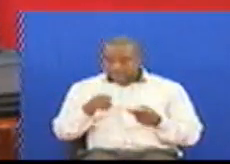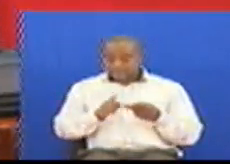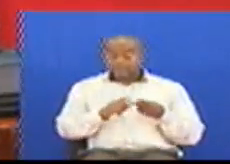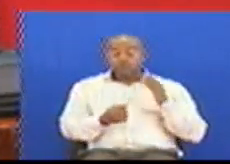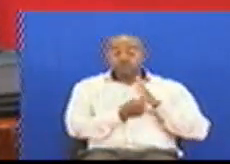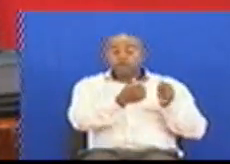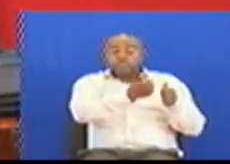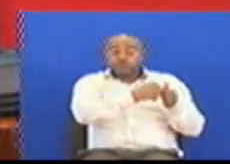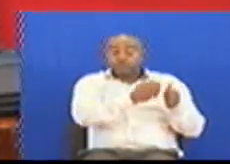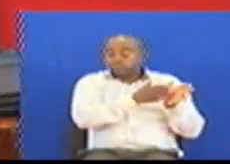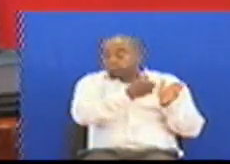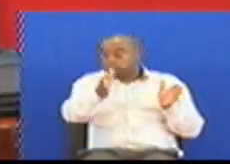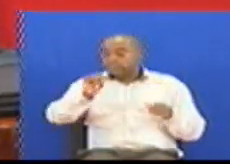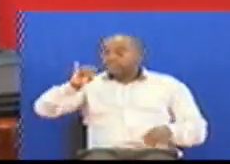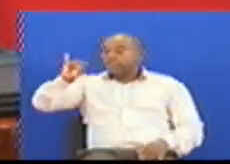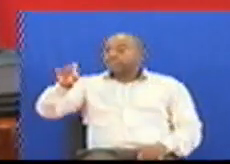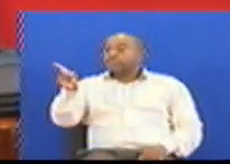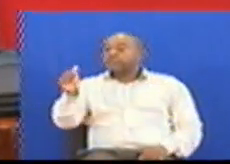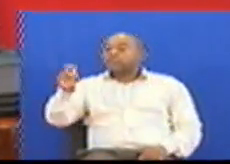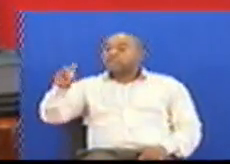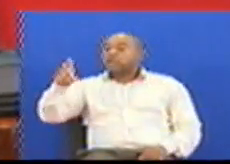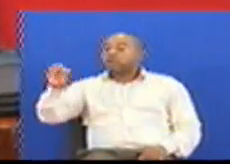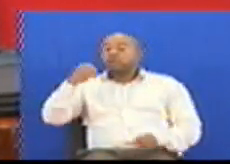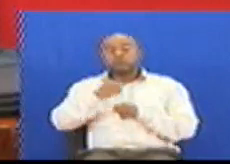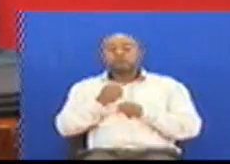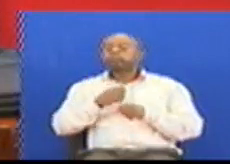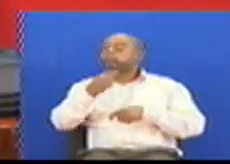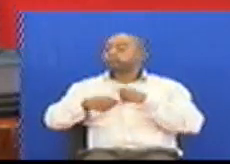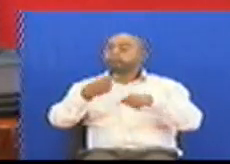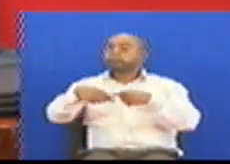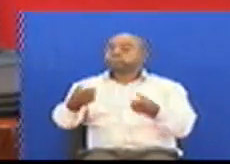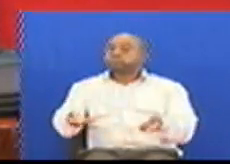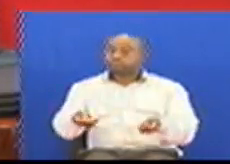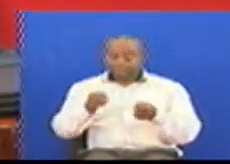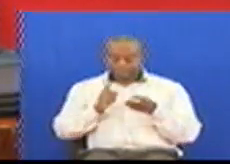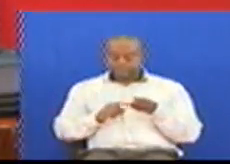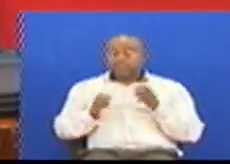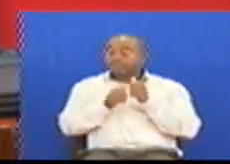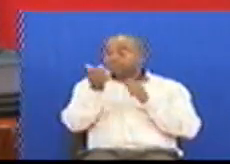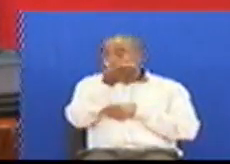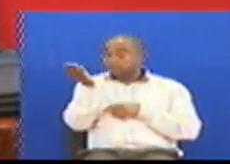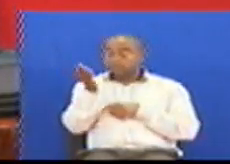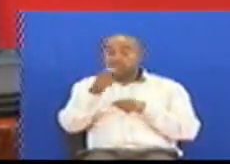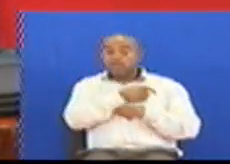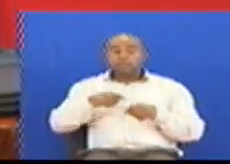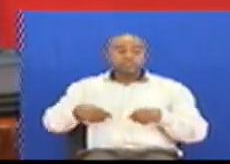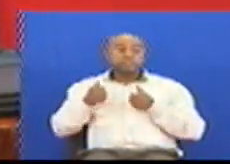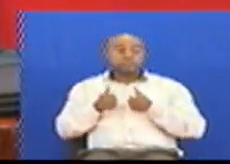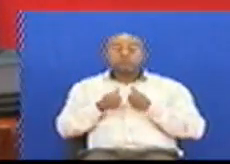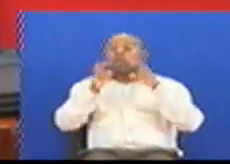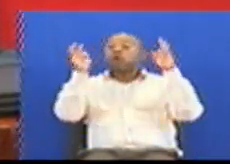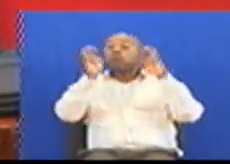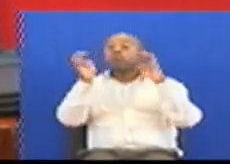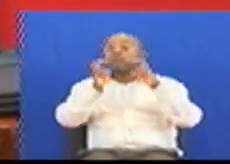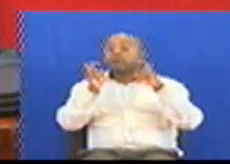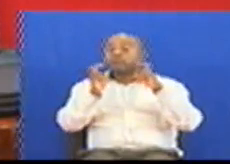Njombe kuja Igando, kazi imeshaanza, kazi inaendelea. Jambo lingine ambalo alituahidi ni kutuletea umeme. Mpaka